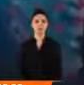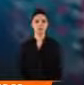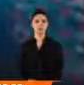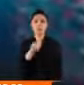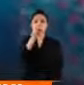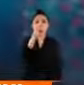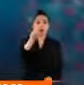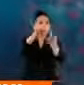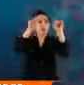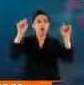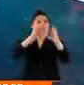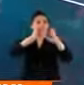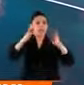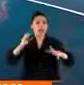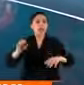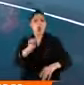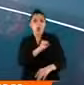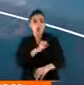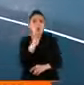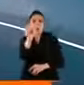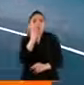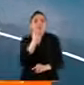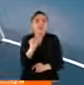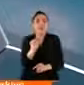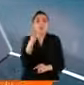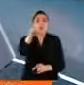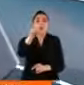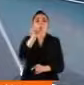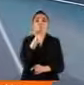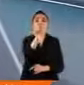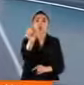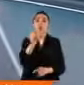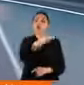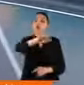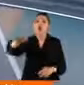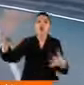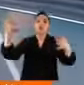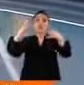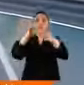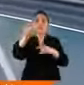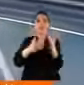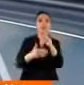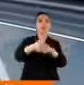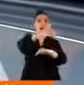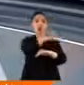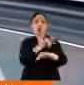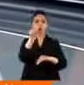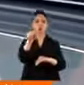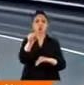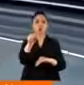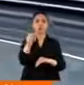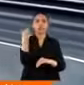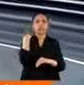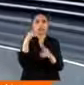Bu haberin başlığına ürküten uyarı dedik. Çünkü o uyarı çocuklarımızla ilgili. Daha önce de